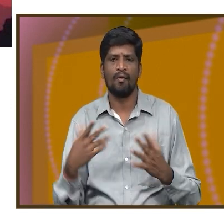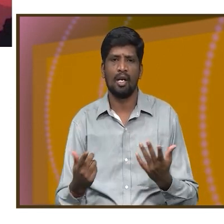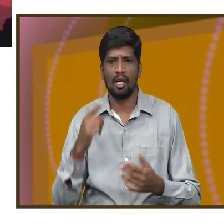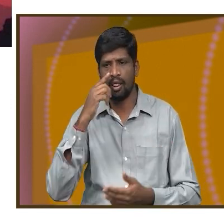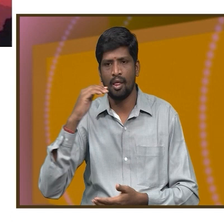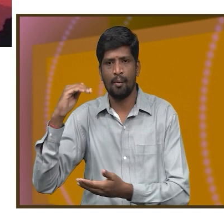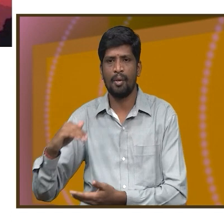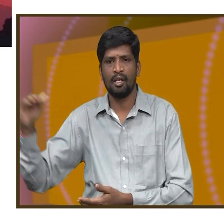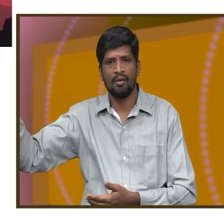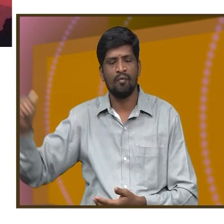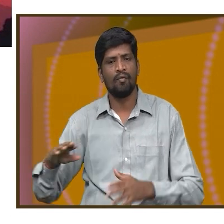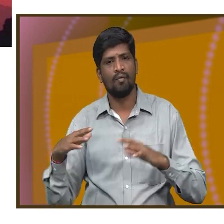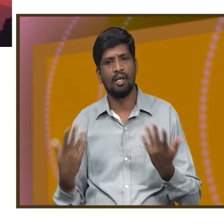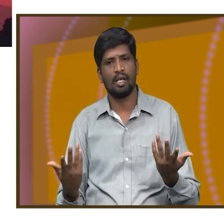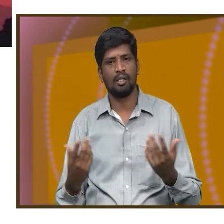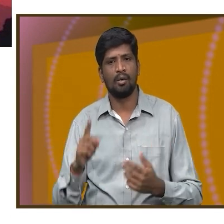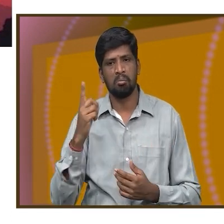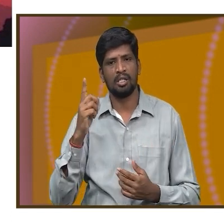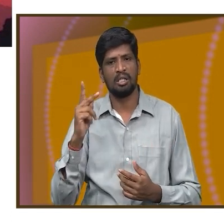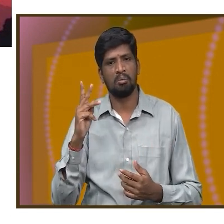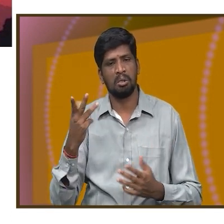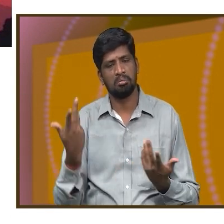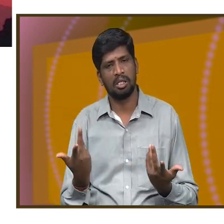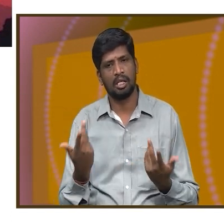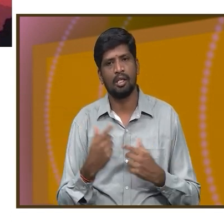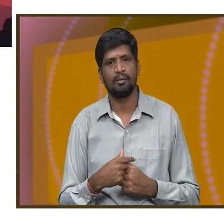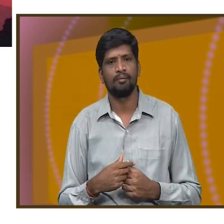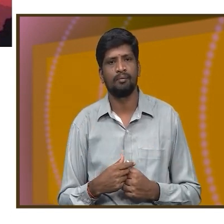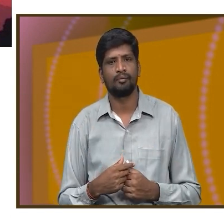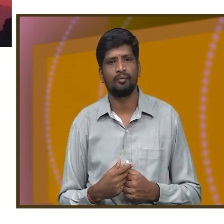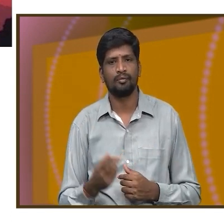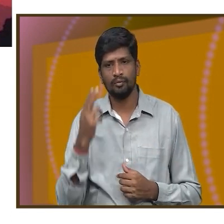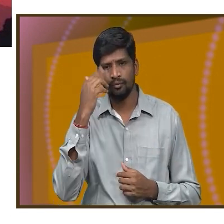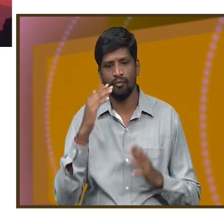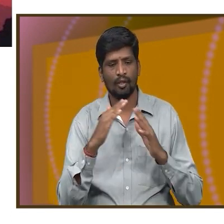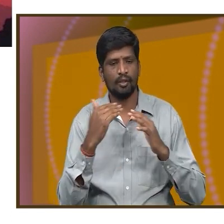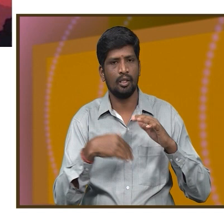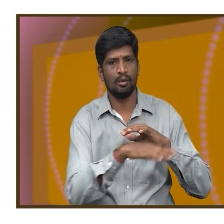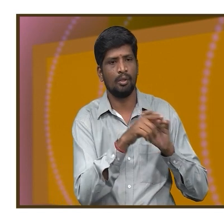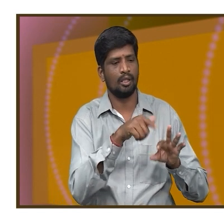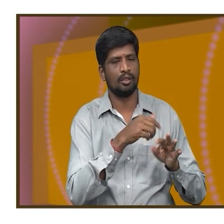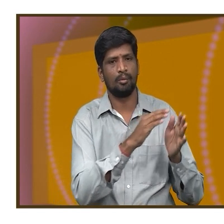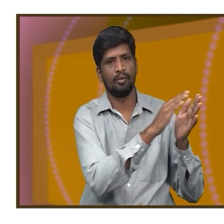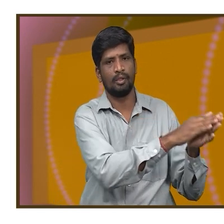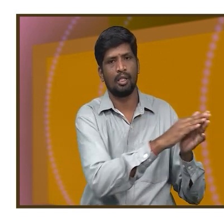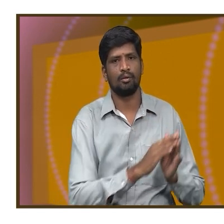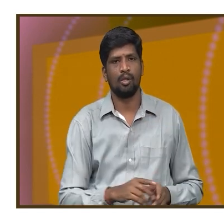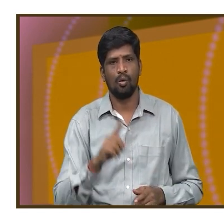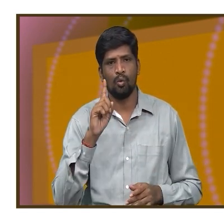செல்வதற்கு அந்த சிறுமி வரவில்லை. ஆக இரவு கொண்டு வீட்டில் உண்டி வைக்கின்றார். ஒரு நாள்